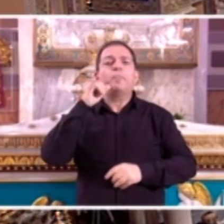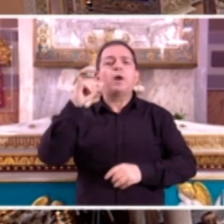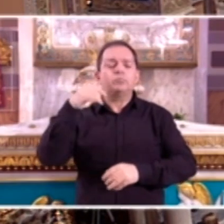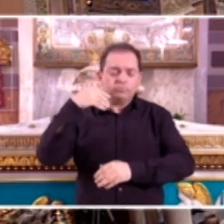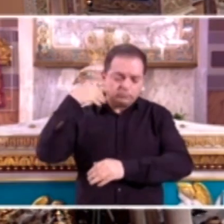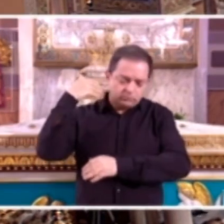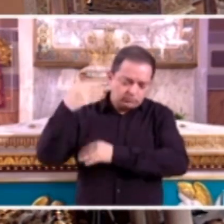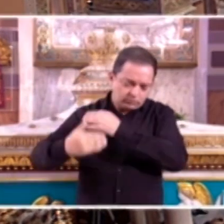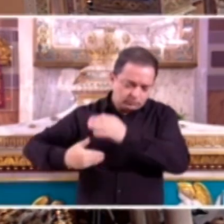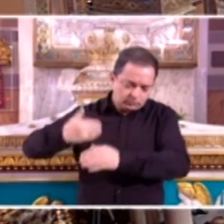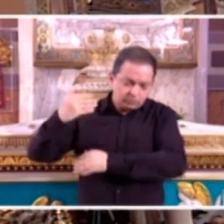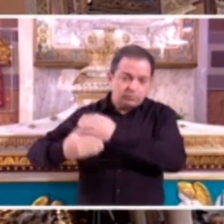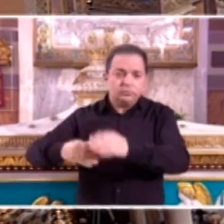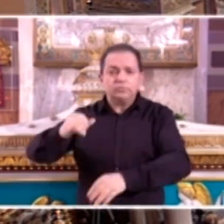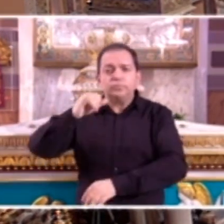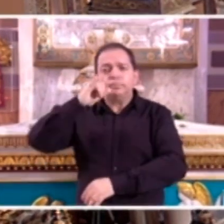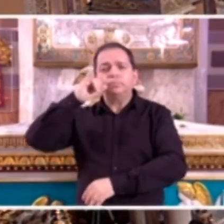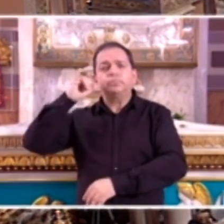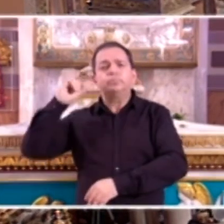τους αιώνας των